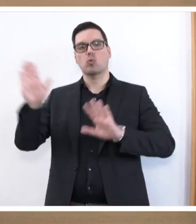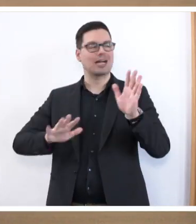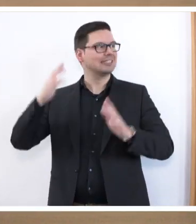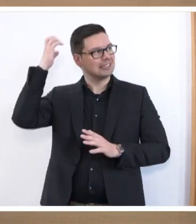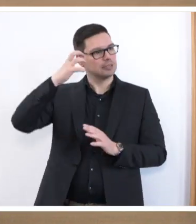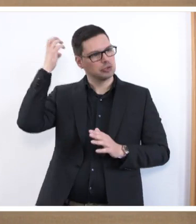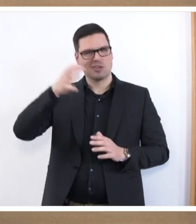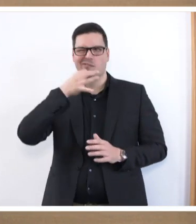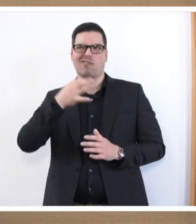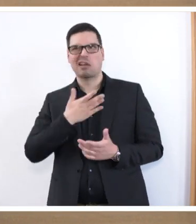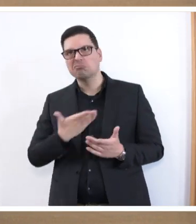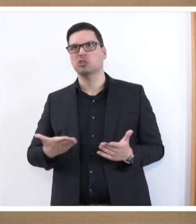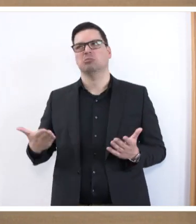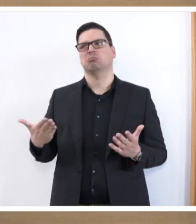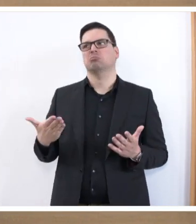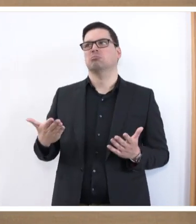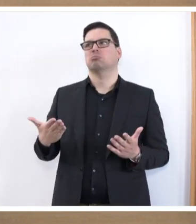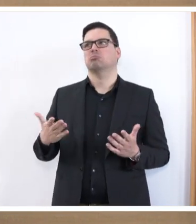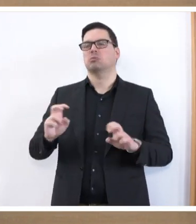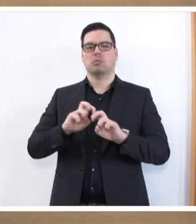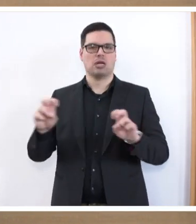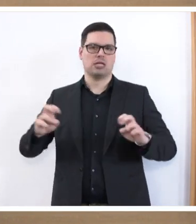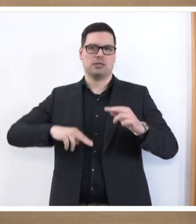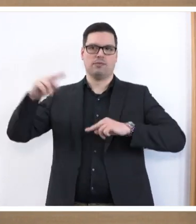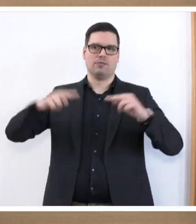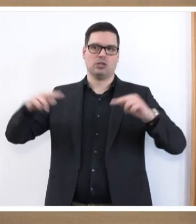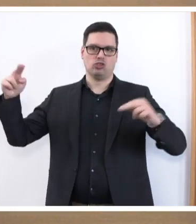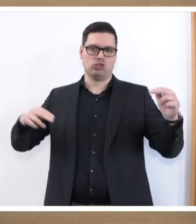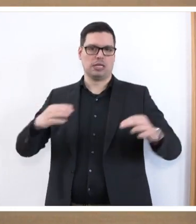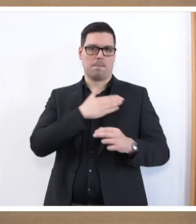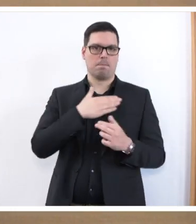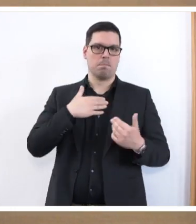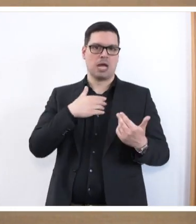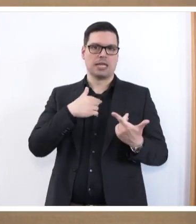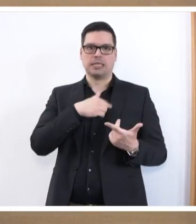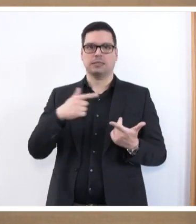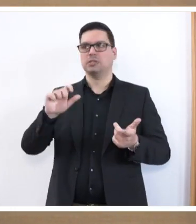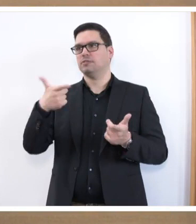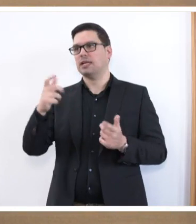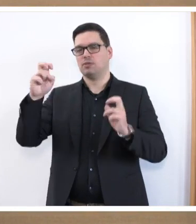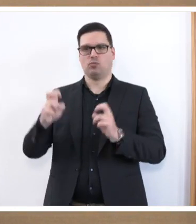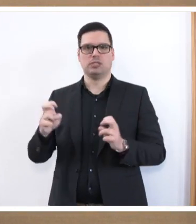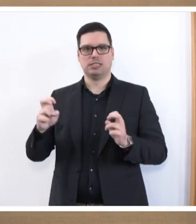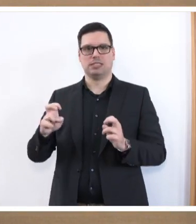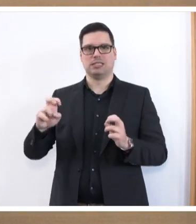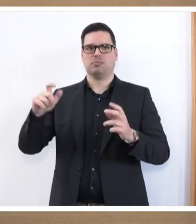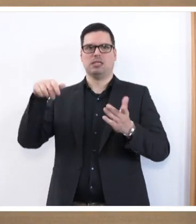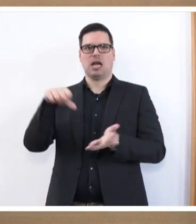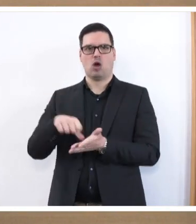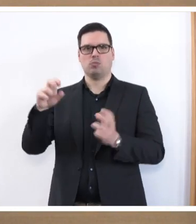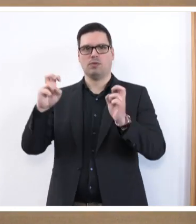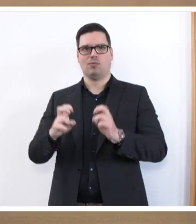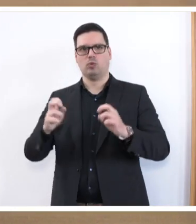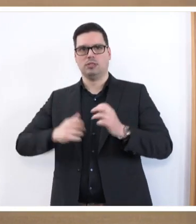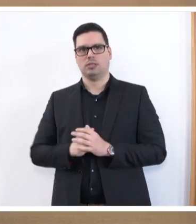eher fragwürdig, wenn im Rat mehr Mandatsträgerinnen und Mandatsträger mit Zweitwohnsitz statt mit Hauptwohnsitz